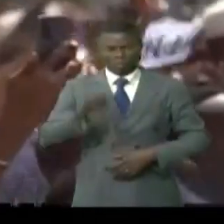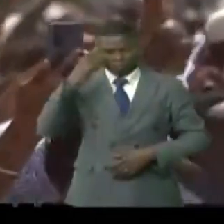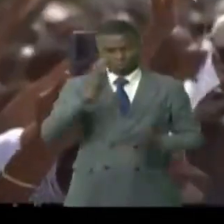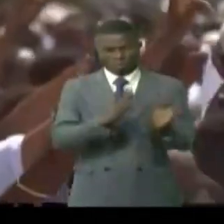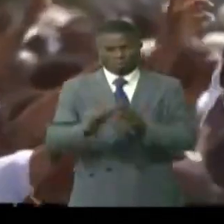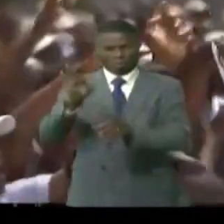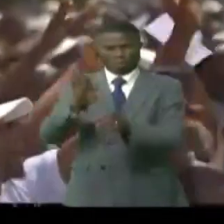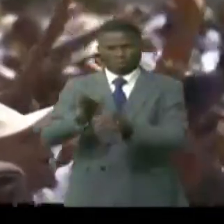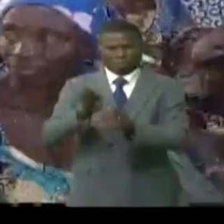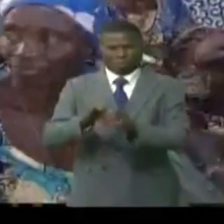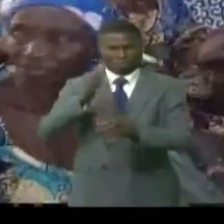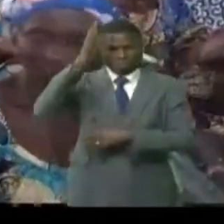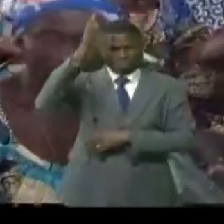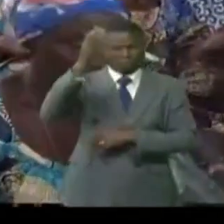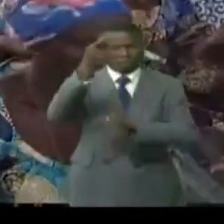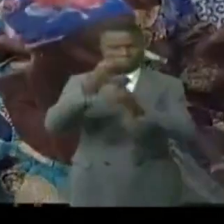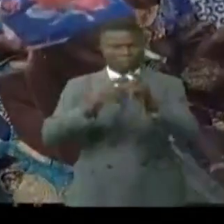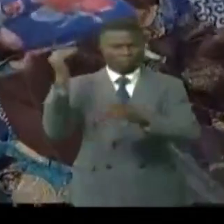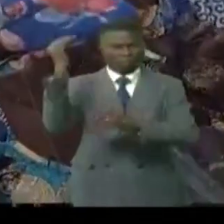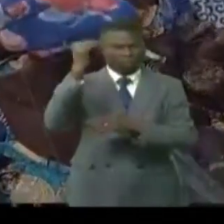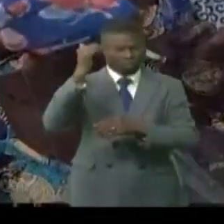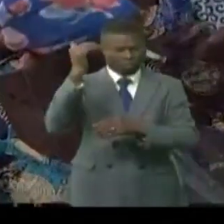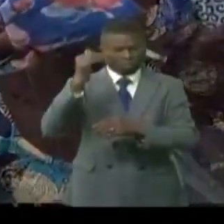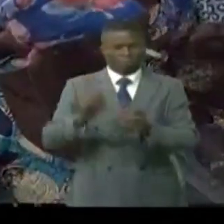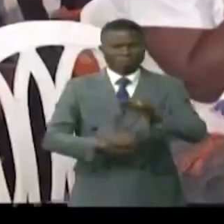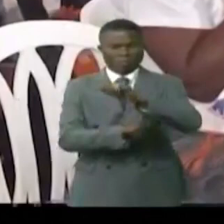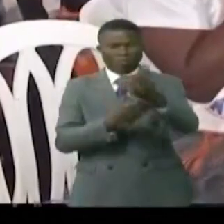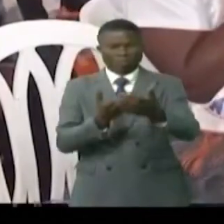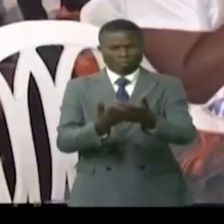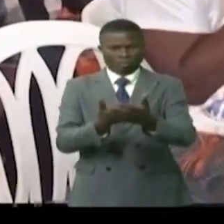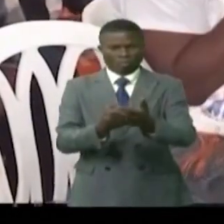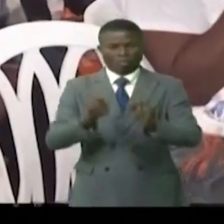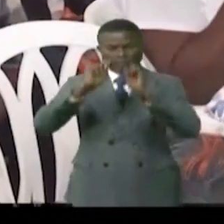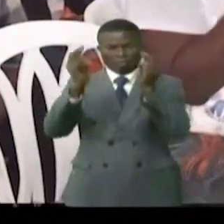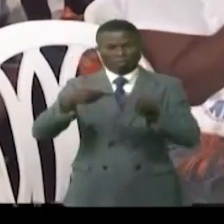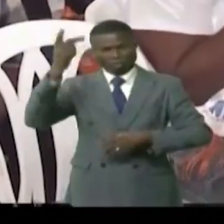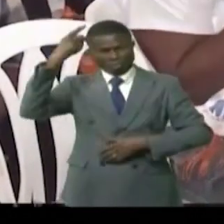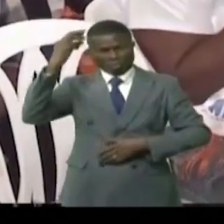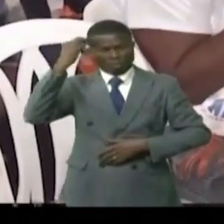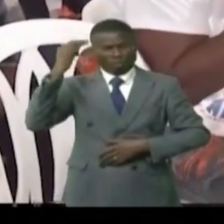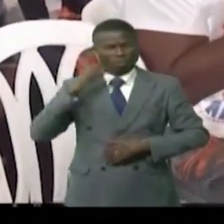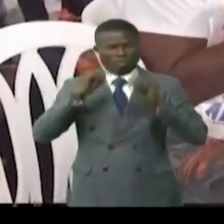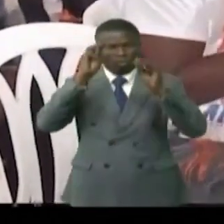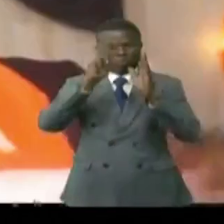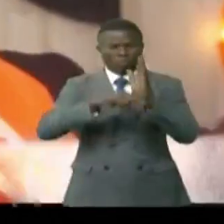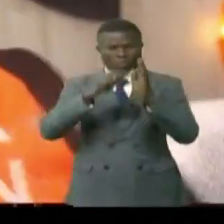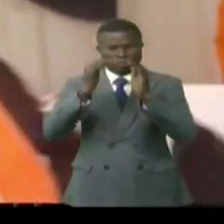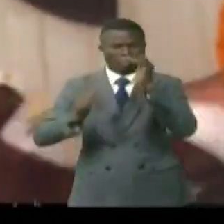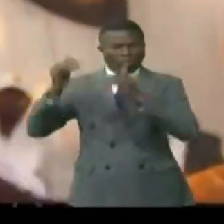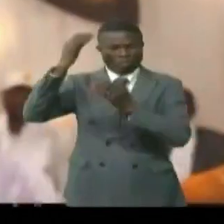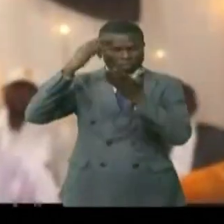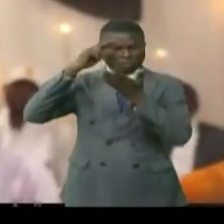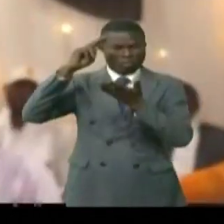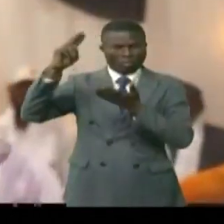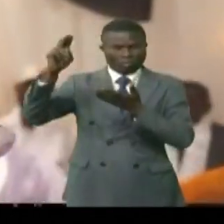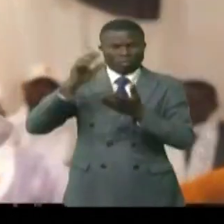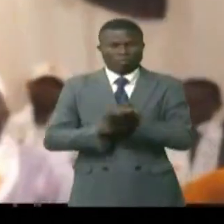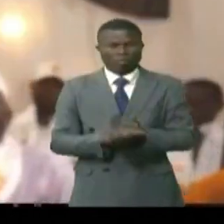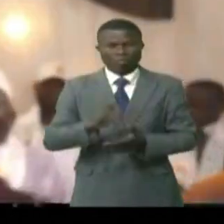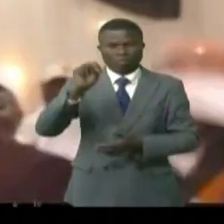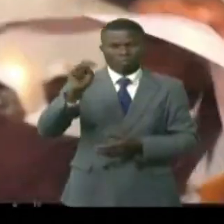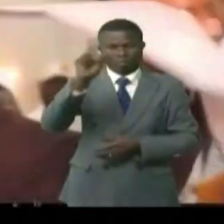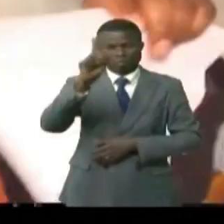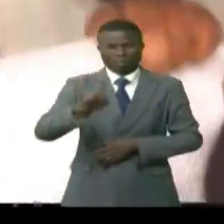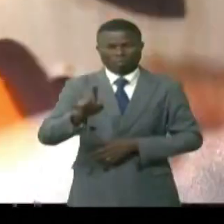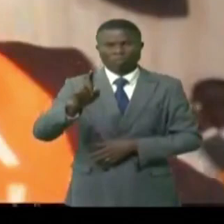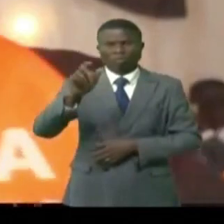décembre 2023 par cette formation politique, cher au ministre de l'Enseignement supérieur et universitaire, membre de l'Union